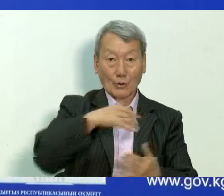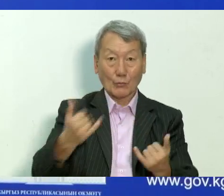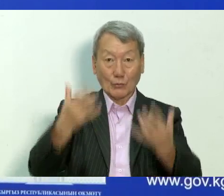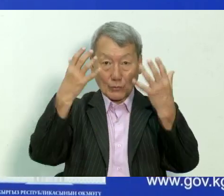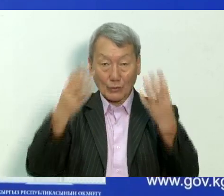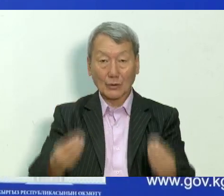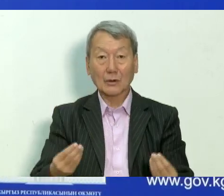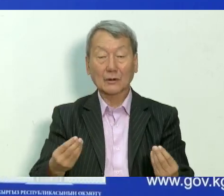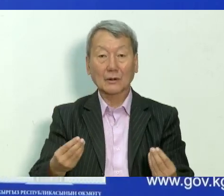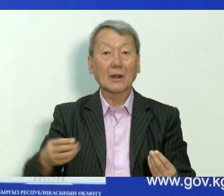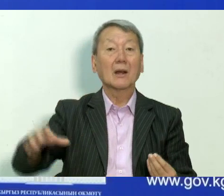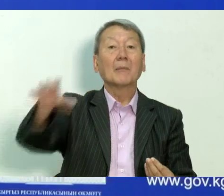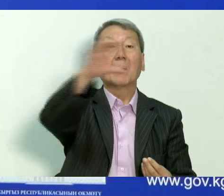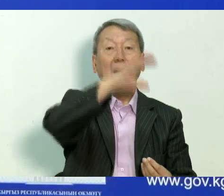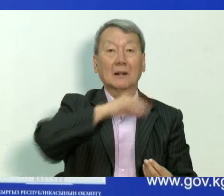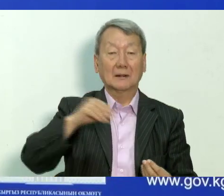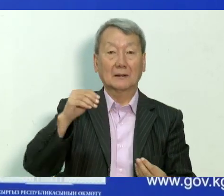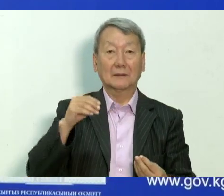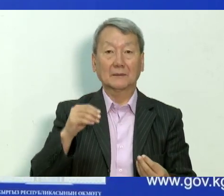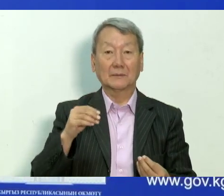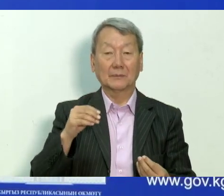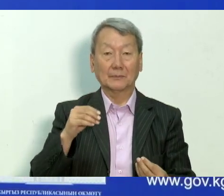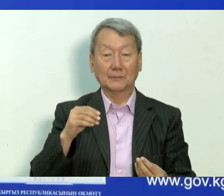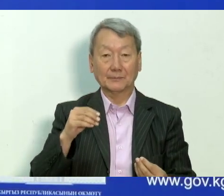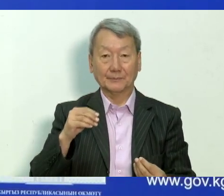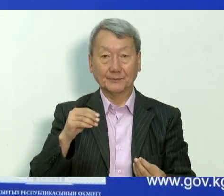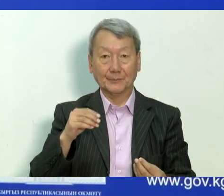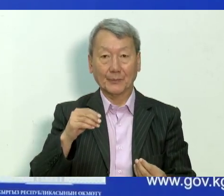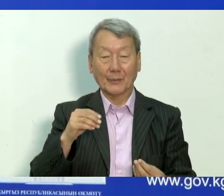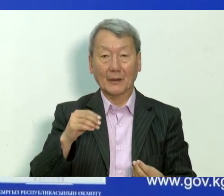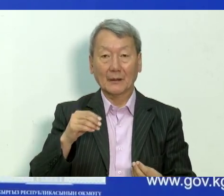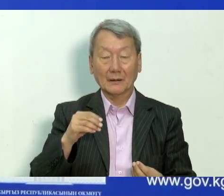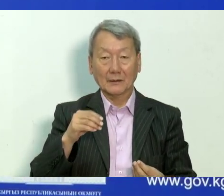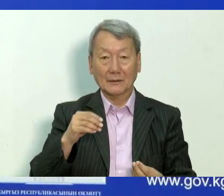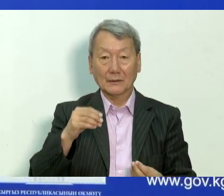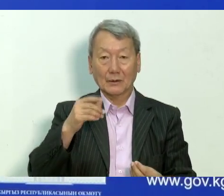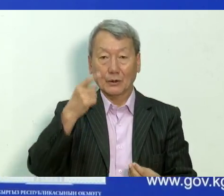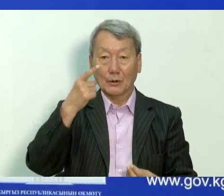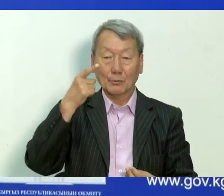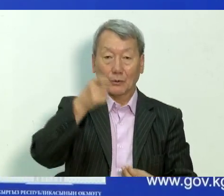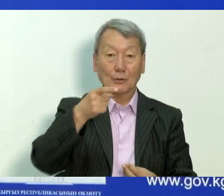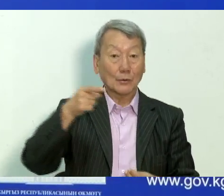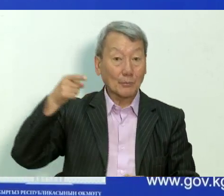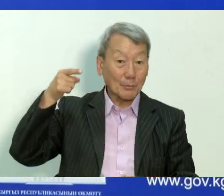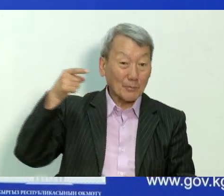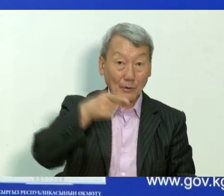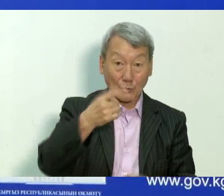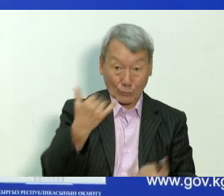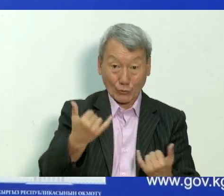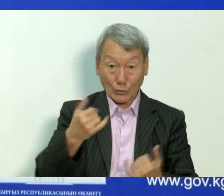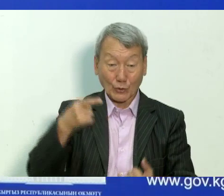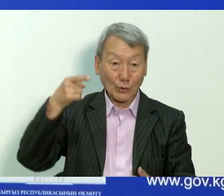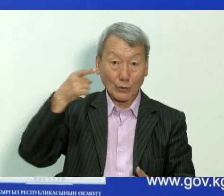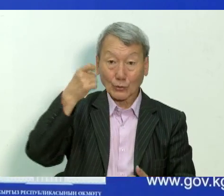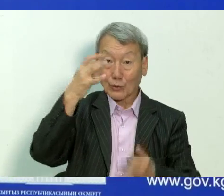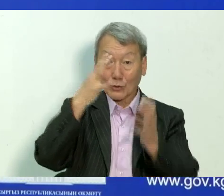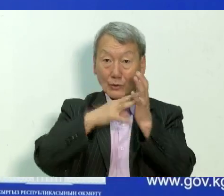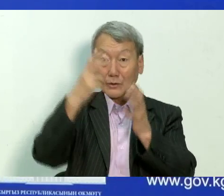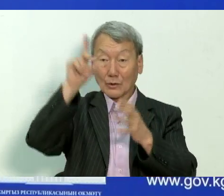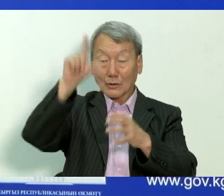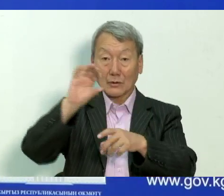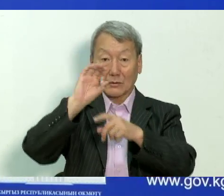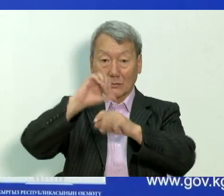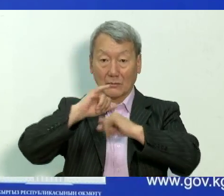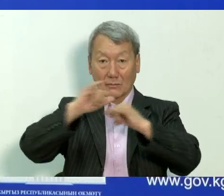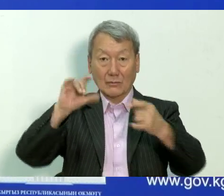күнү баарыңыздар билгендей эле 192 адам бир суткада коронавирус оорусуна чалдыкканы